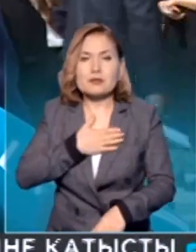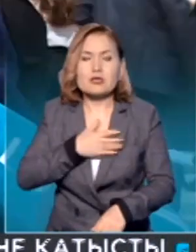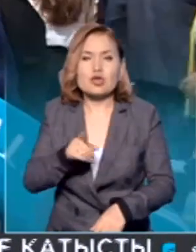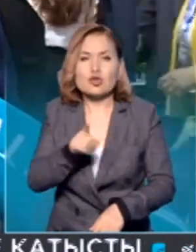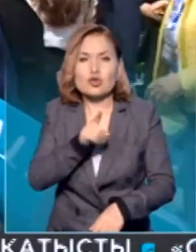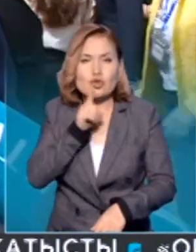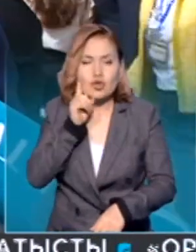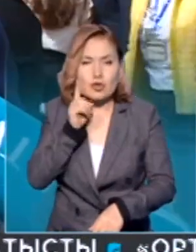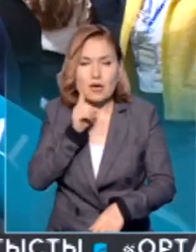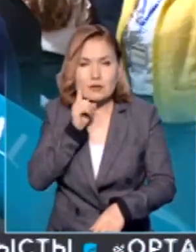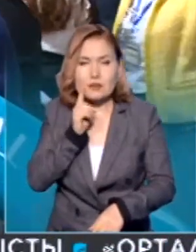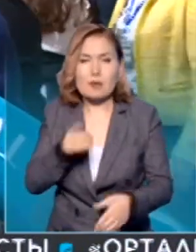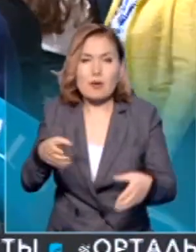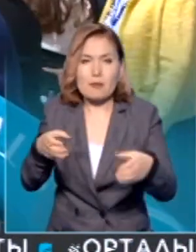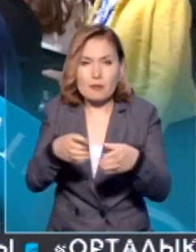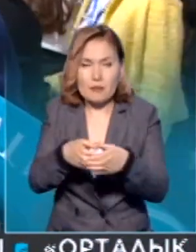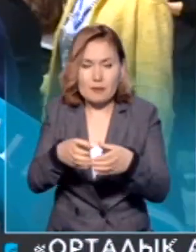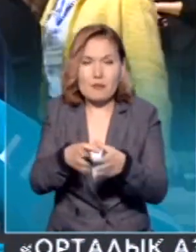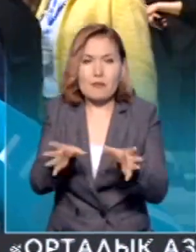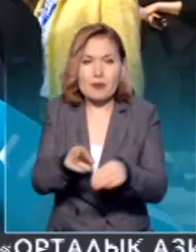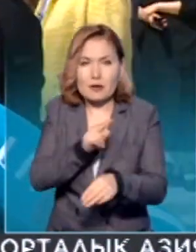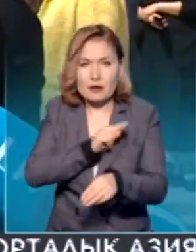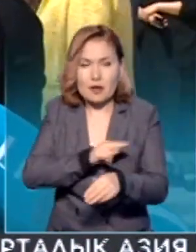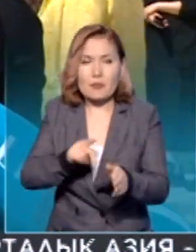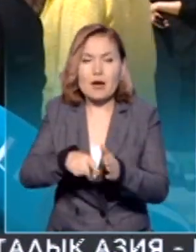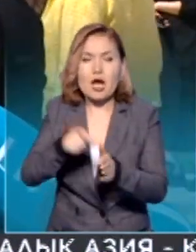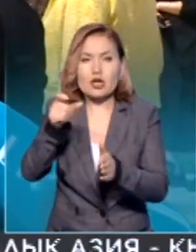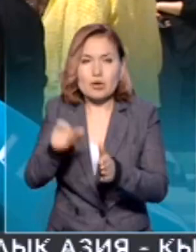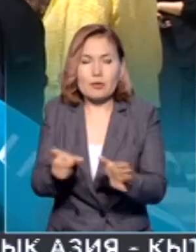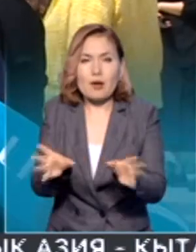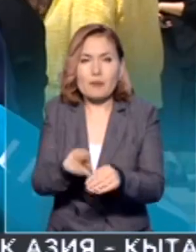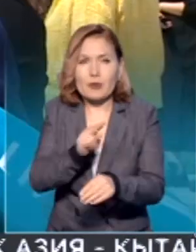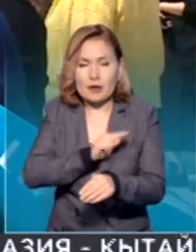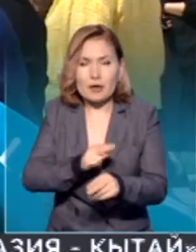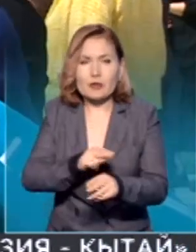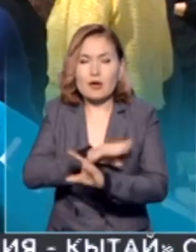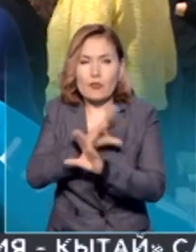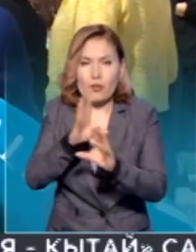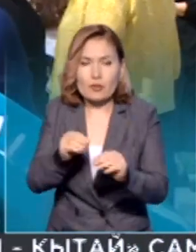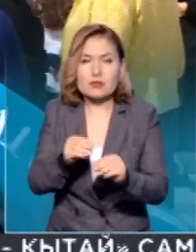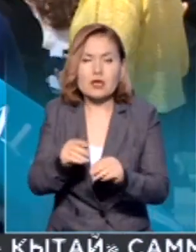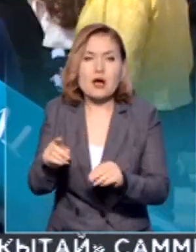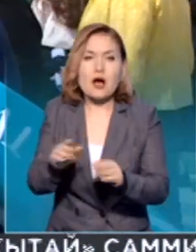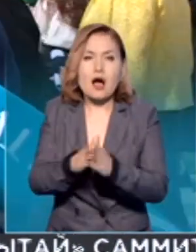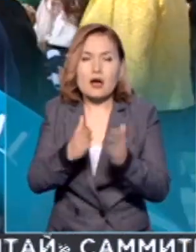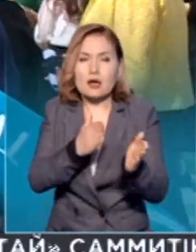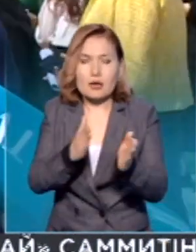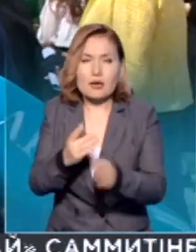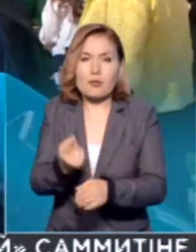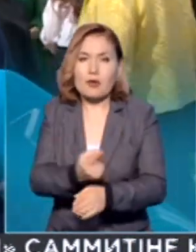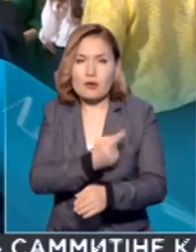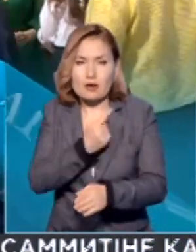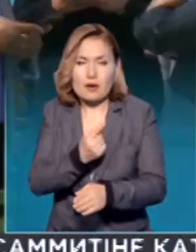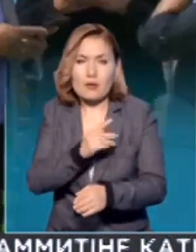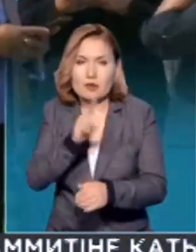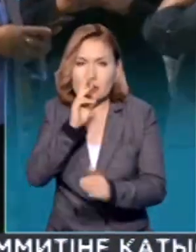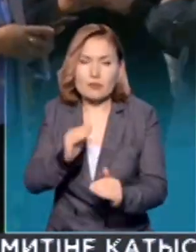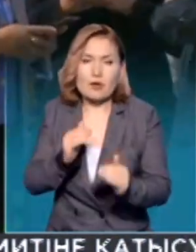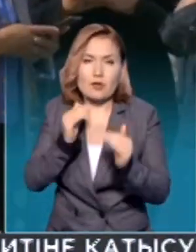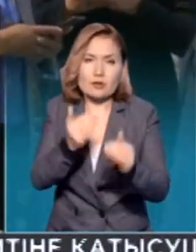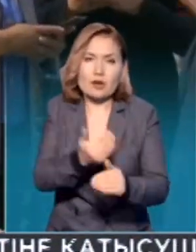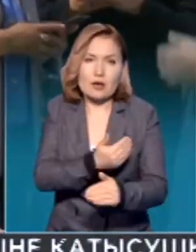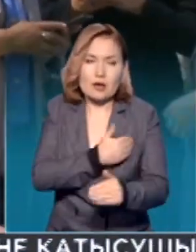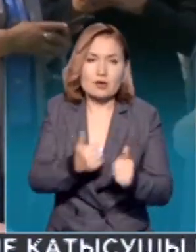жобасын пысықтап, біз жалпы мәдениет өнер саласының қызметкерлерін мәртебесін бір деңгейге көтереміз деген ниетіміз бар еді.